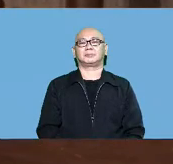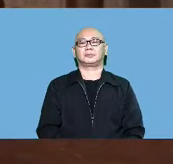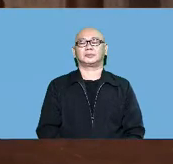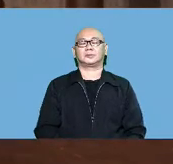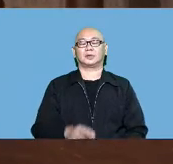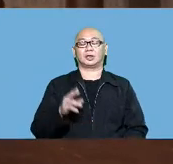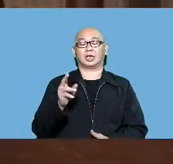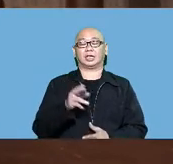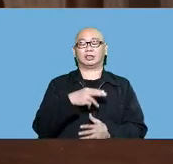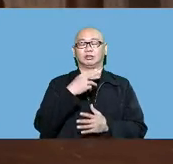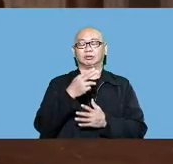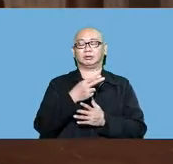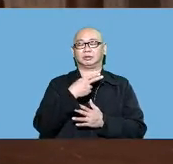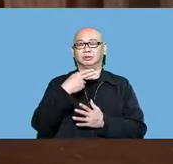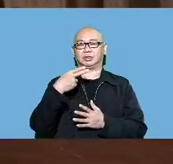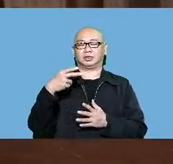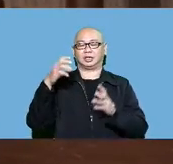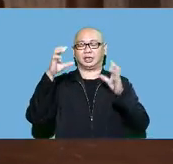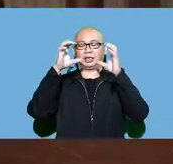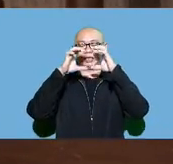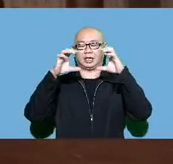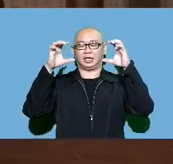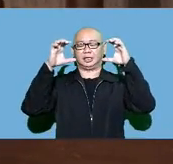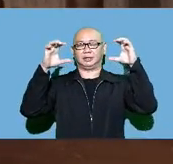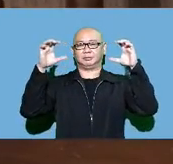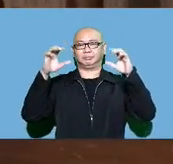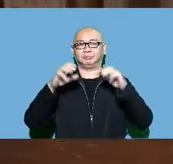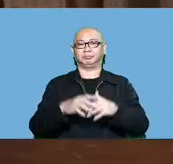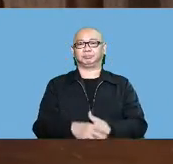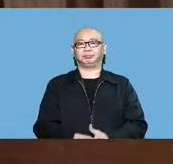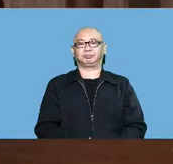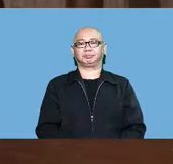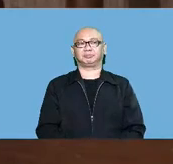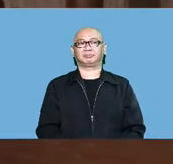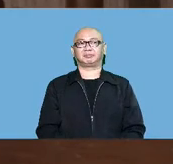Menyanyikan lagu kebangsaan Indonesia Raya.